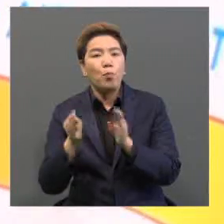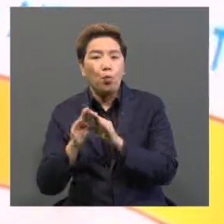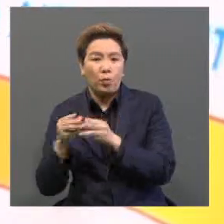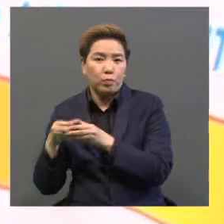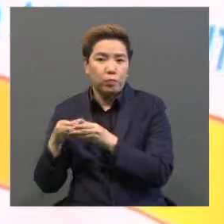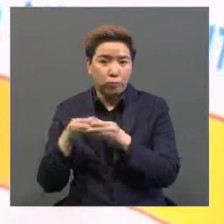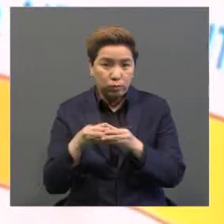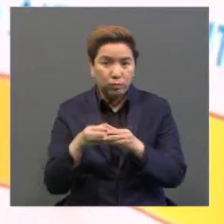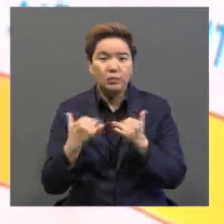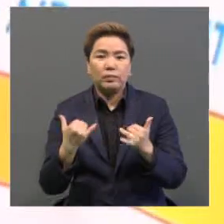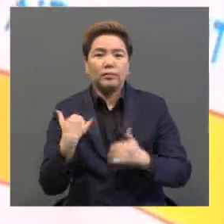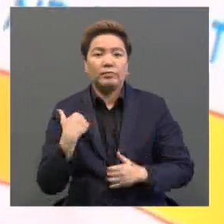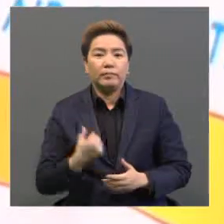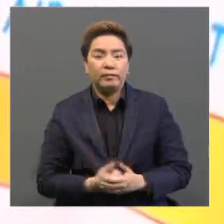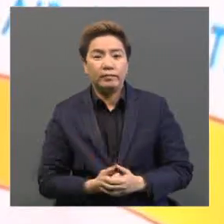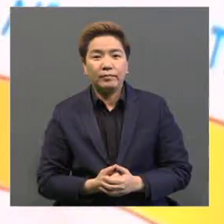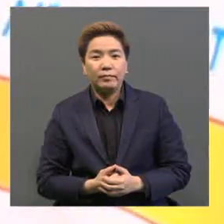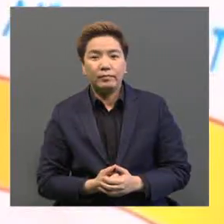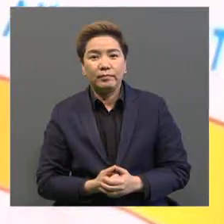ครับผม